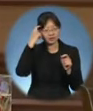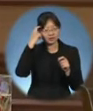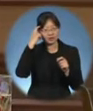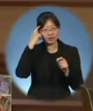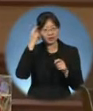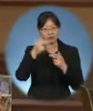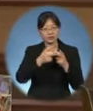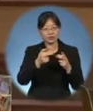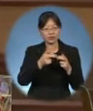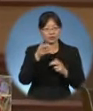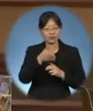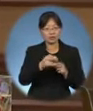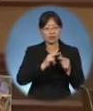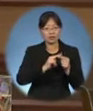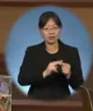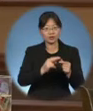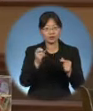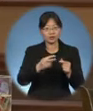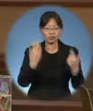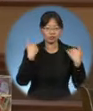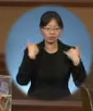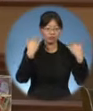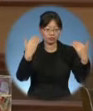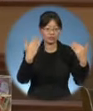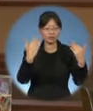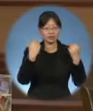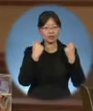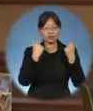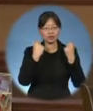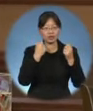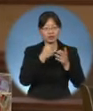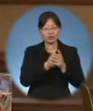아니라 커서의 건강도 다 좌우하는 것도 많을